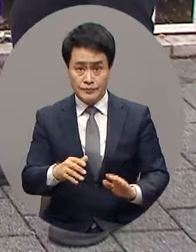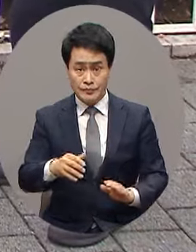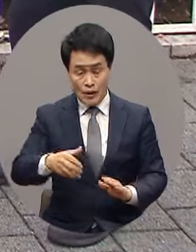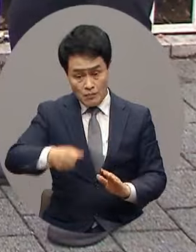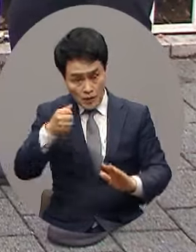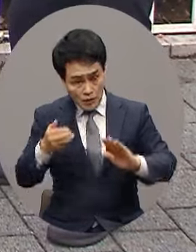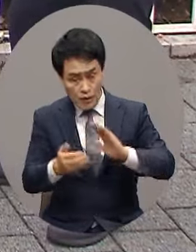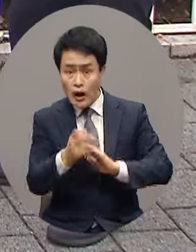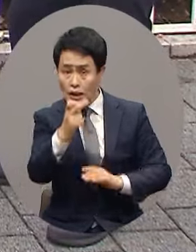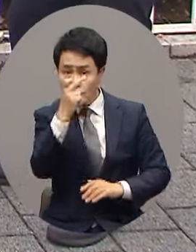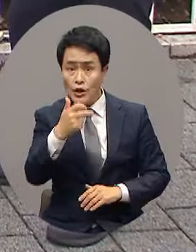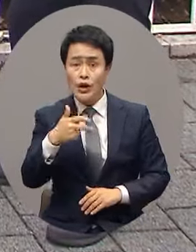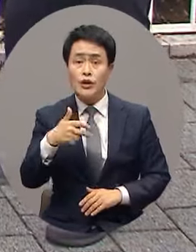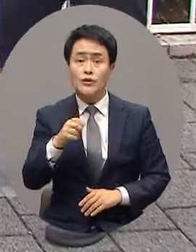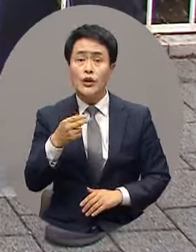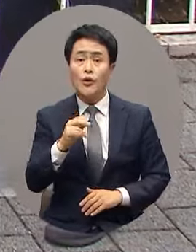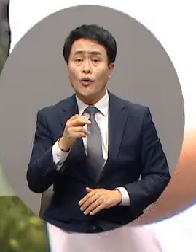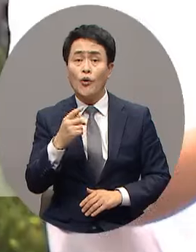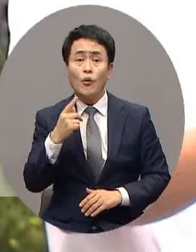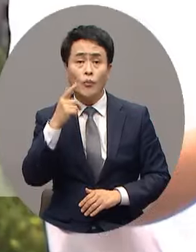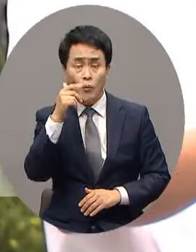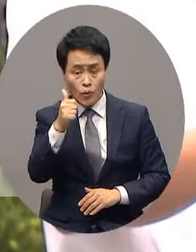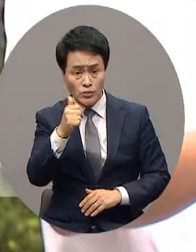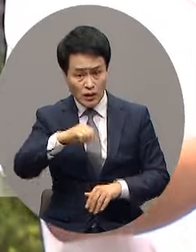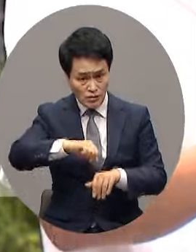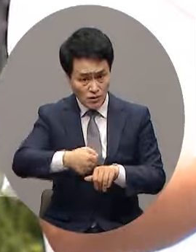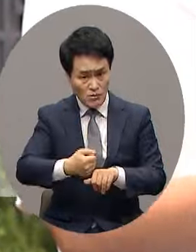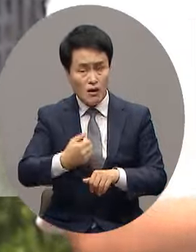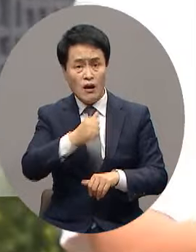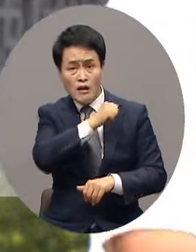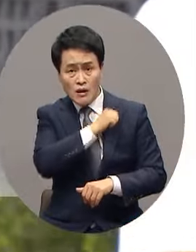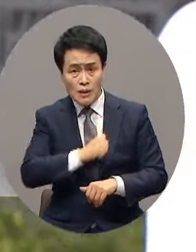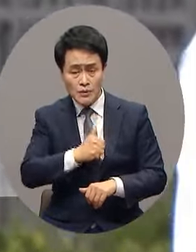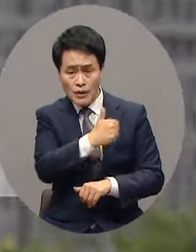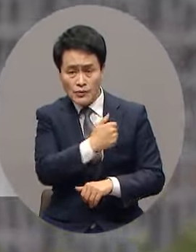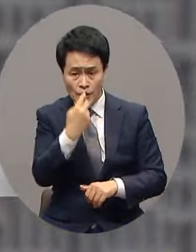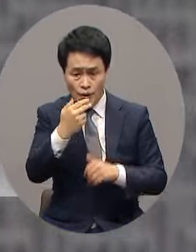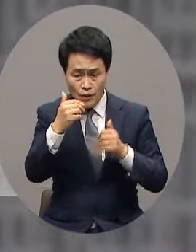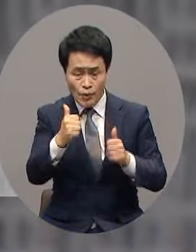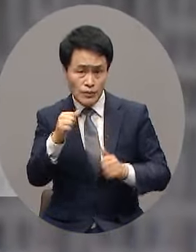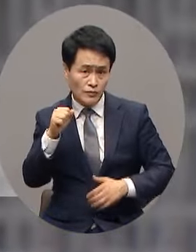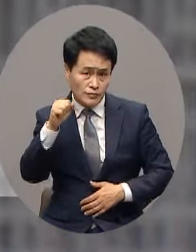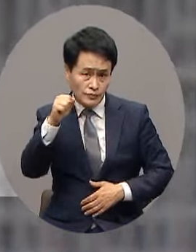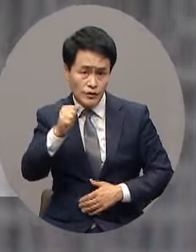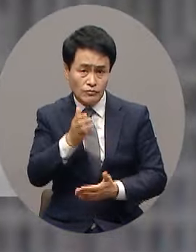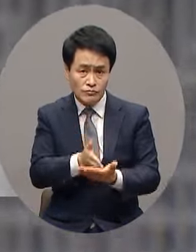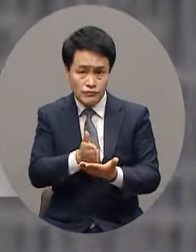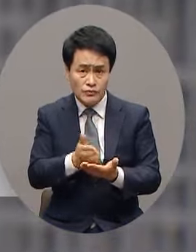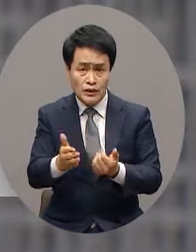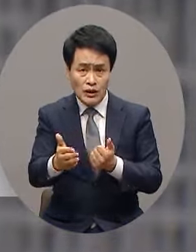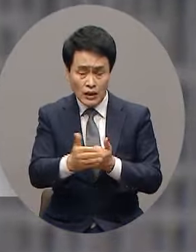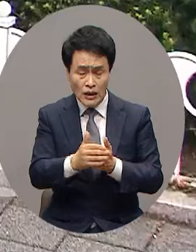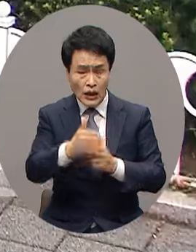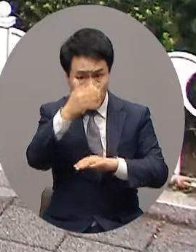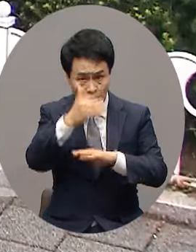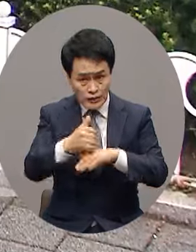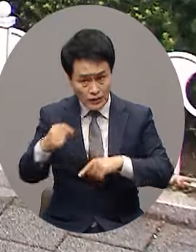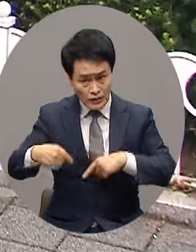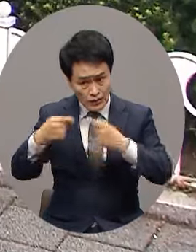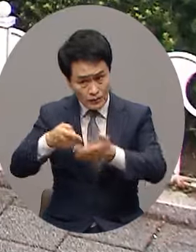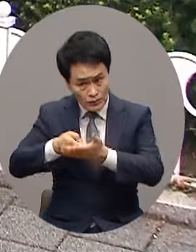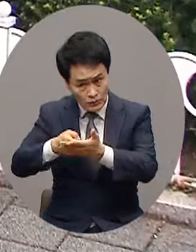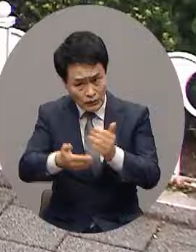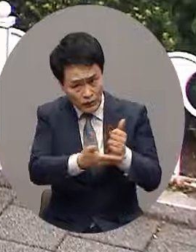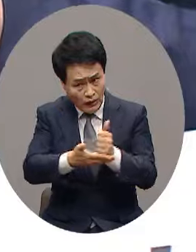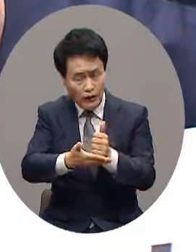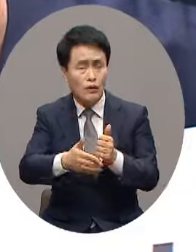건넨 최재형 목사는 처벌도 감수하겠다며 대검 앞에서 농성을 벌였지만 끝내 참석 요청을 받지